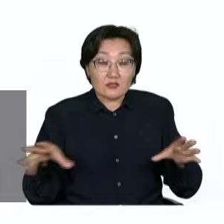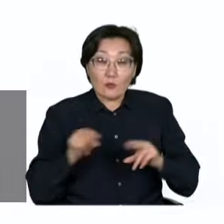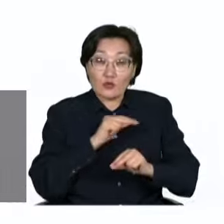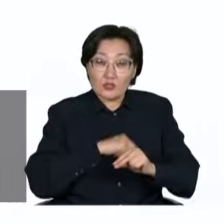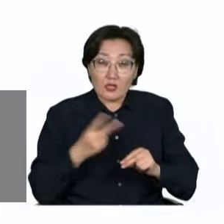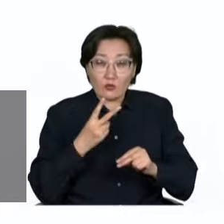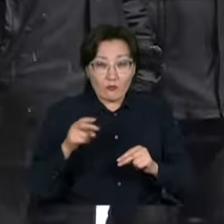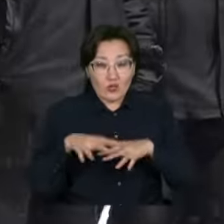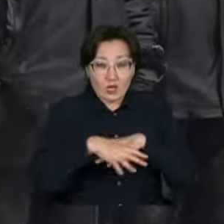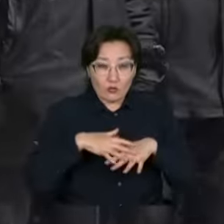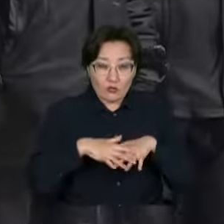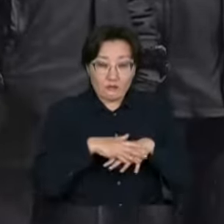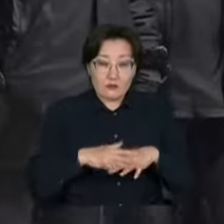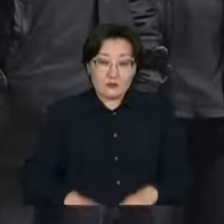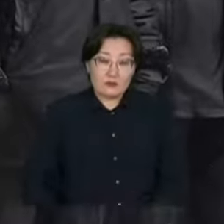сотрудничества двух народов.